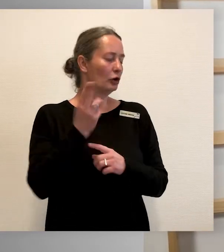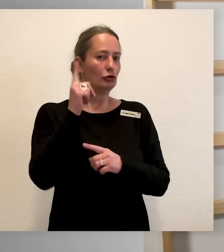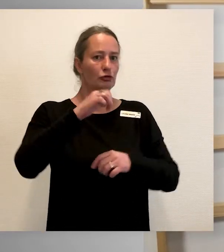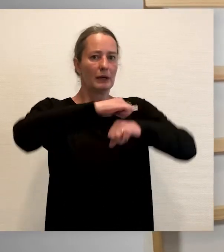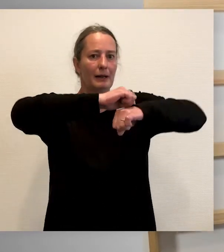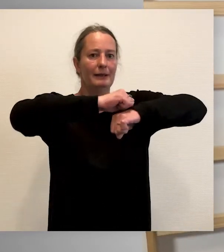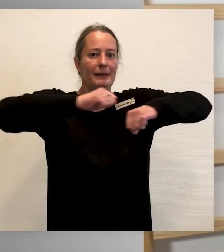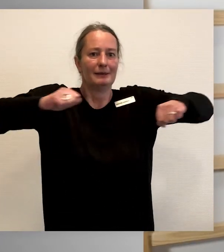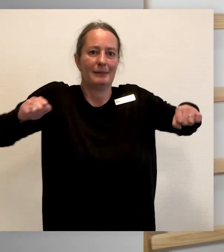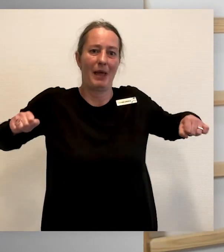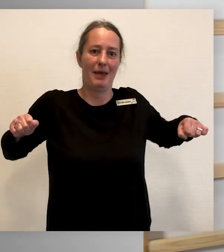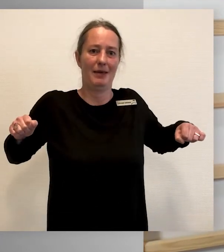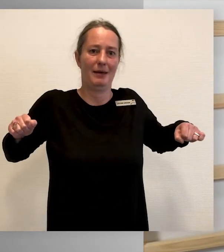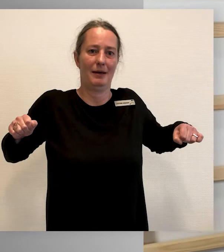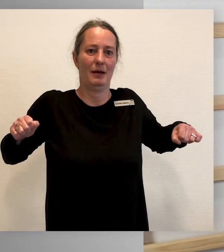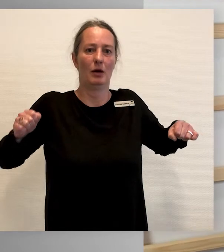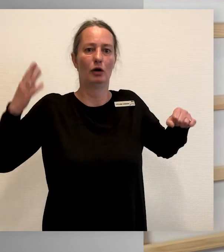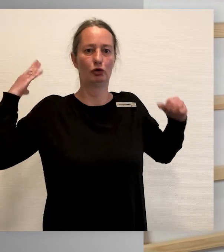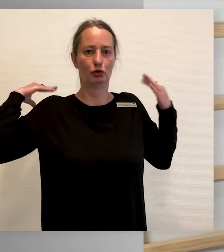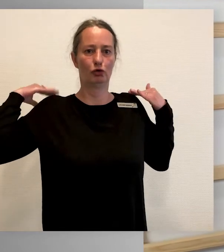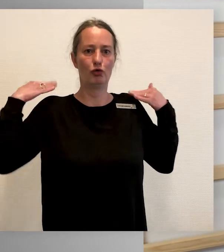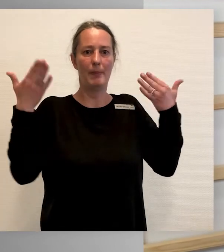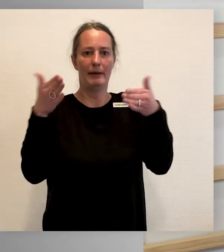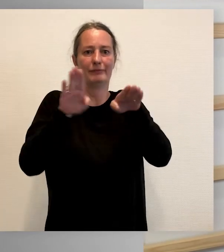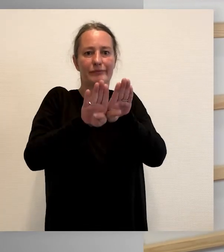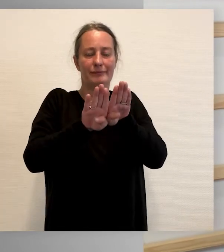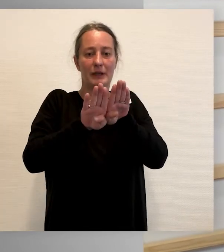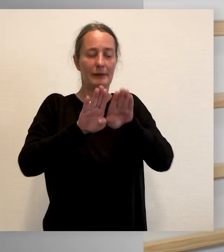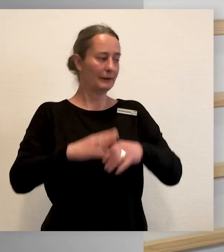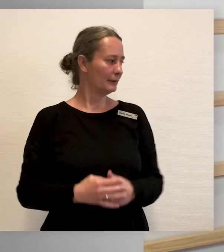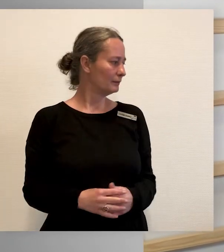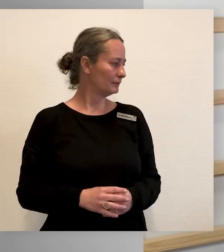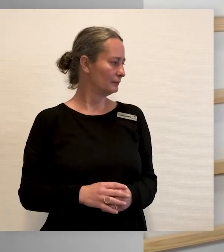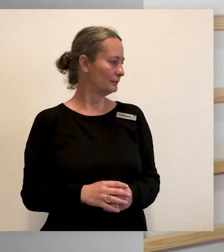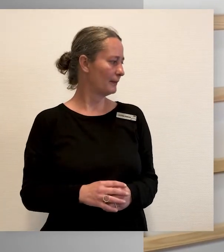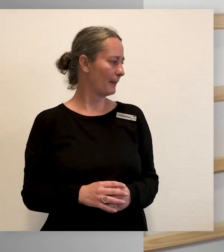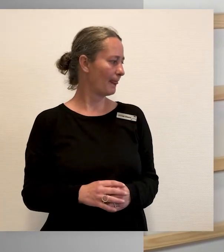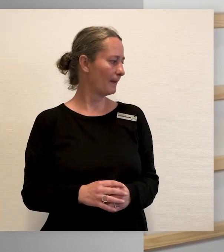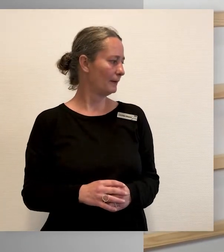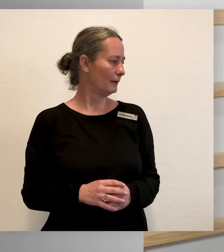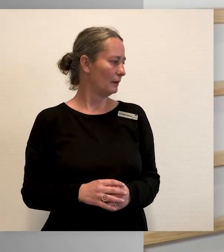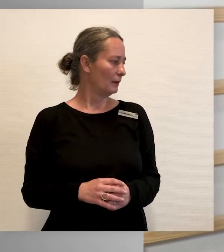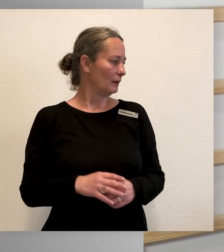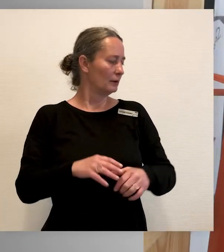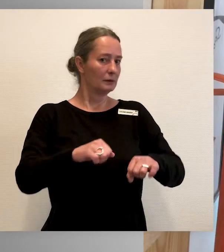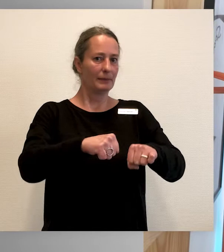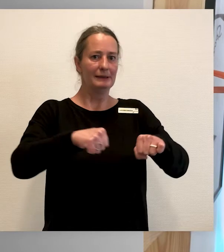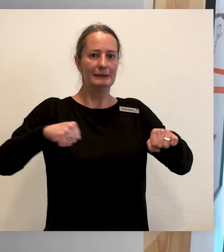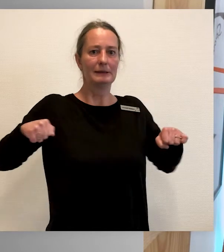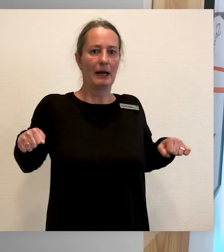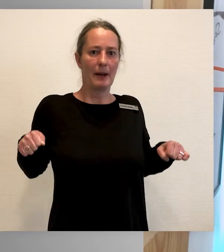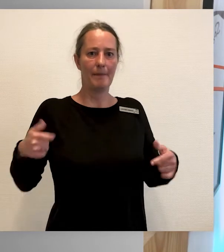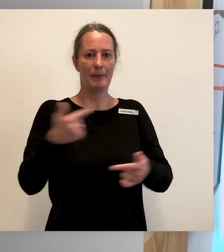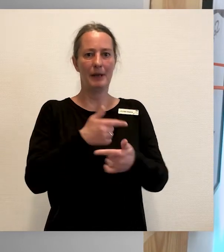vi skal trække albuerne tilbage og sænke skulderbladene mod hinanden. Okay? Og så strækker vi armene igen. Så